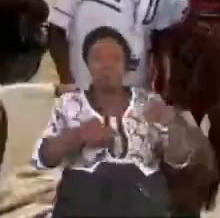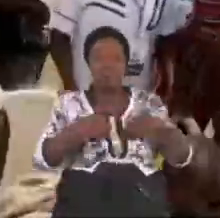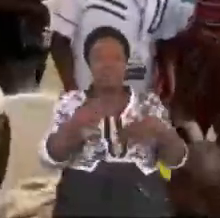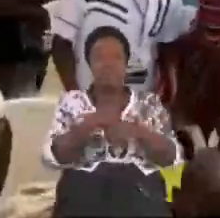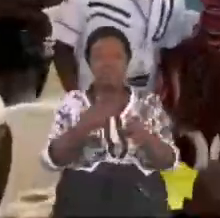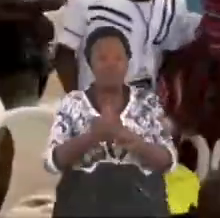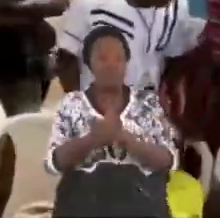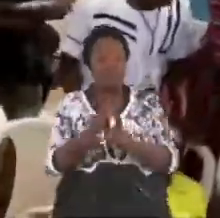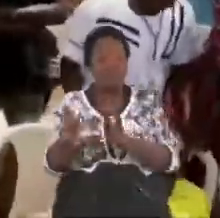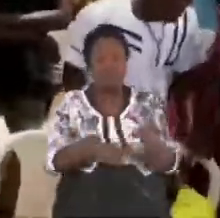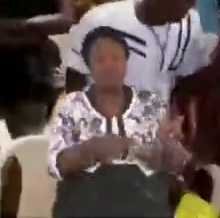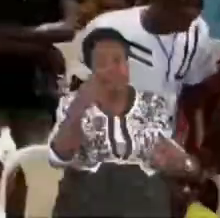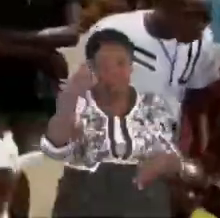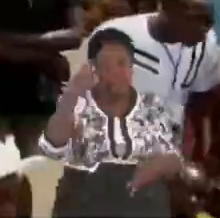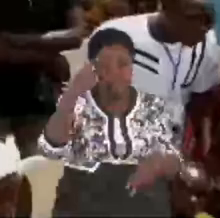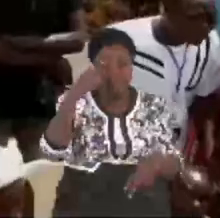pour toi.